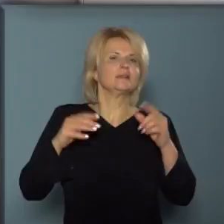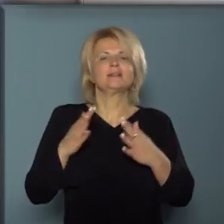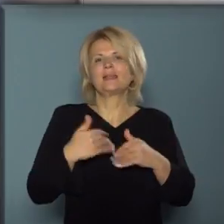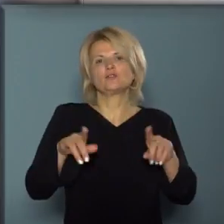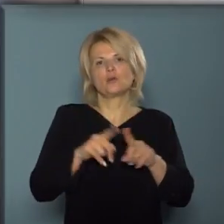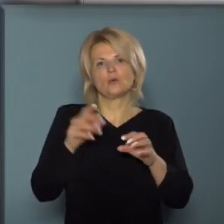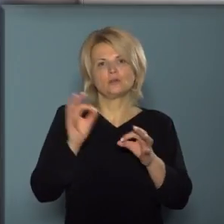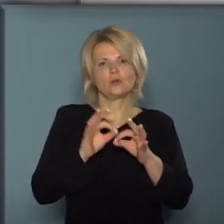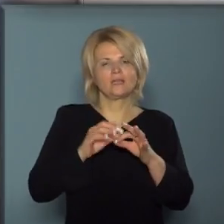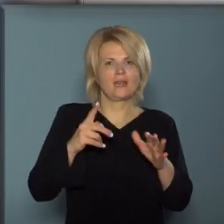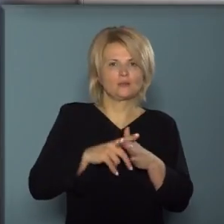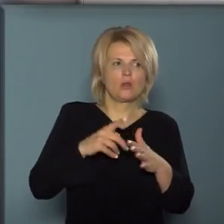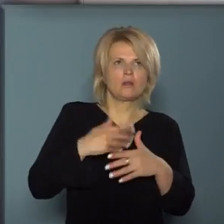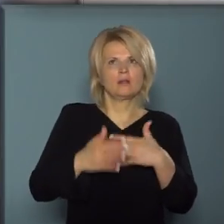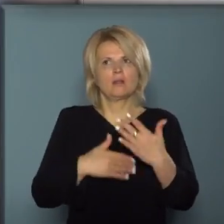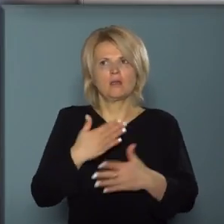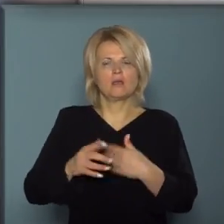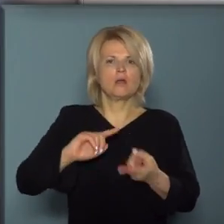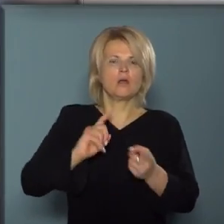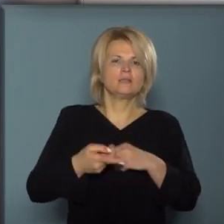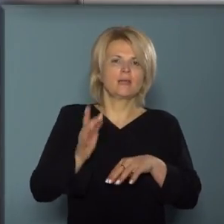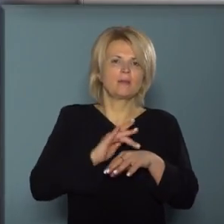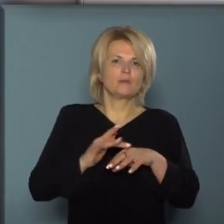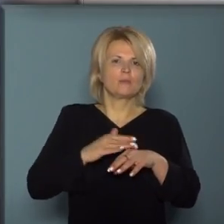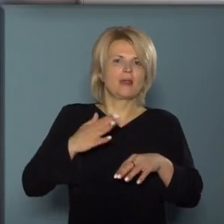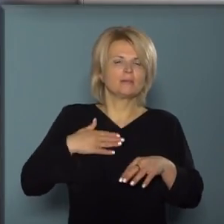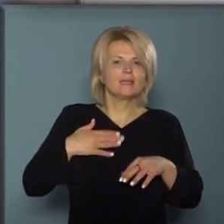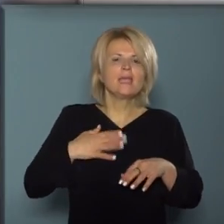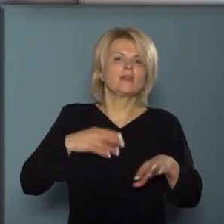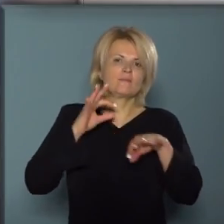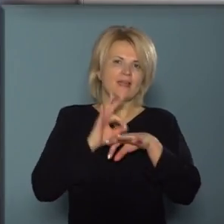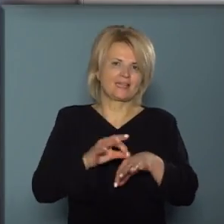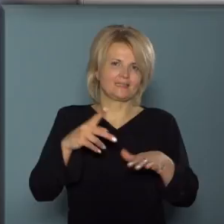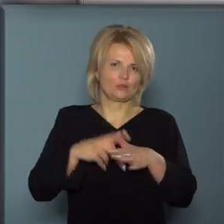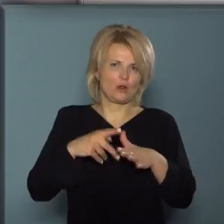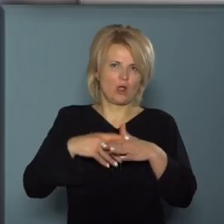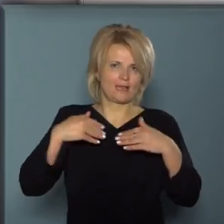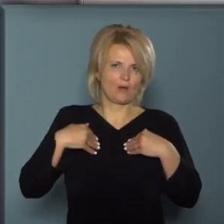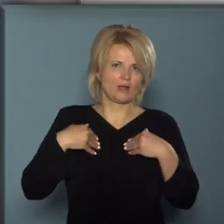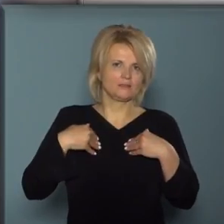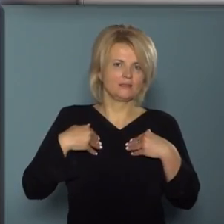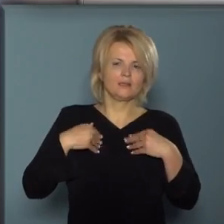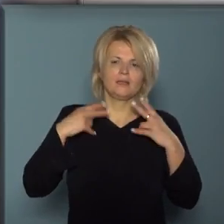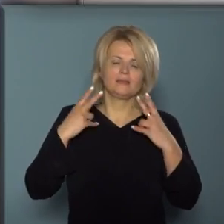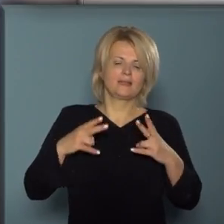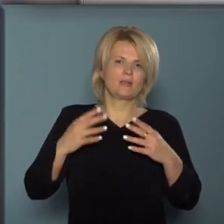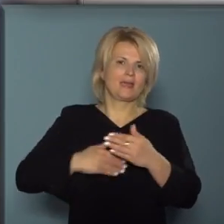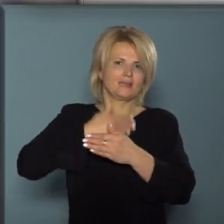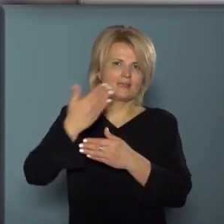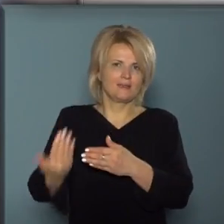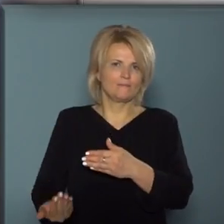úgy történnek velem a dolgok, hanem hogy megpróbálom én történtetni magam körül a dolgokat, és ehhez nem kell